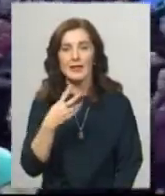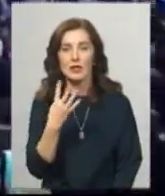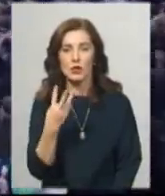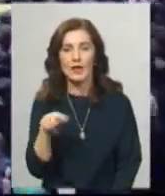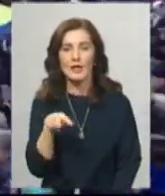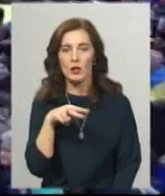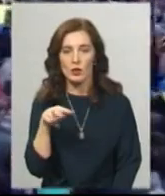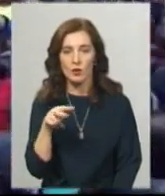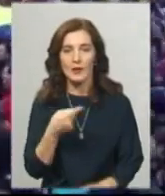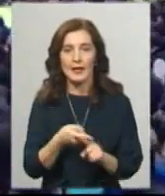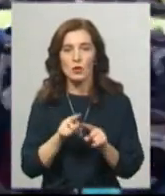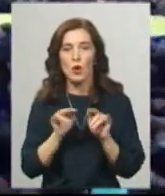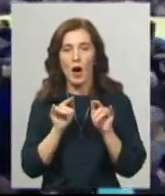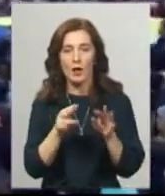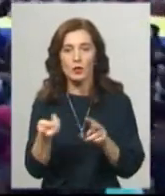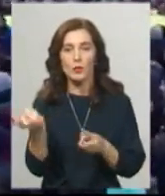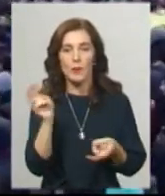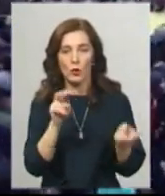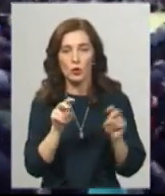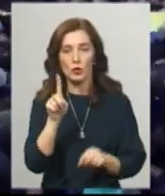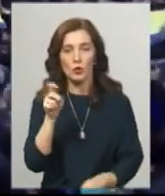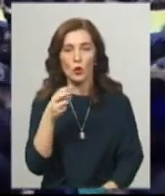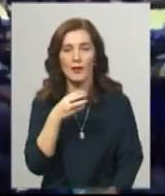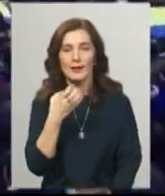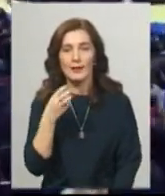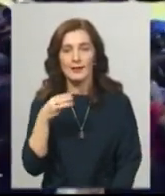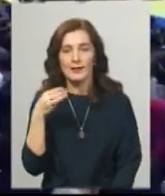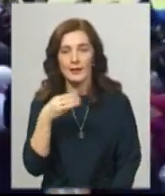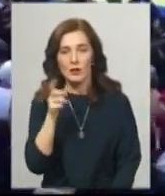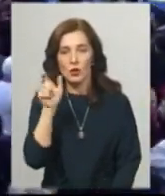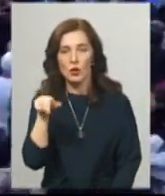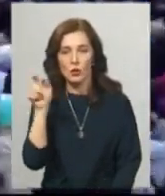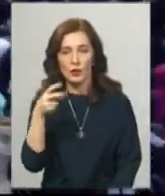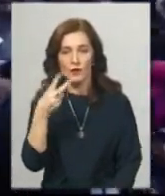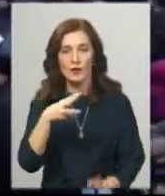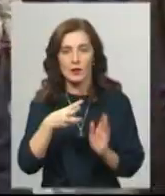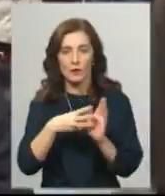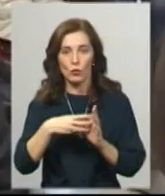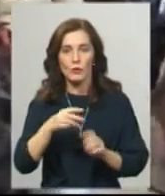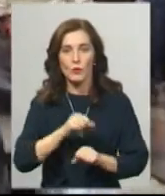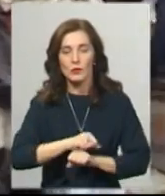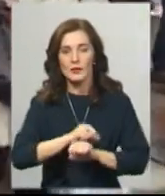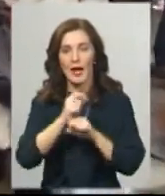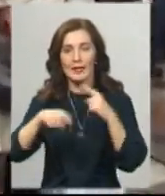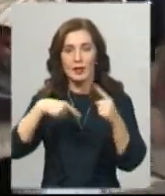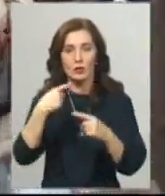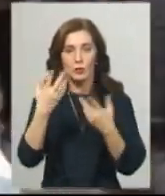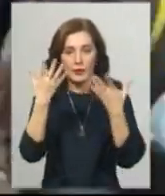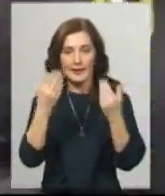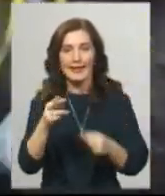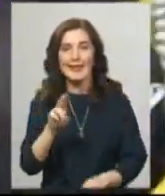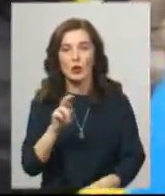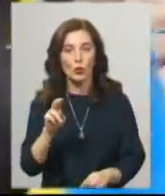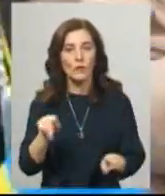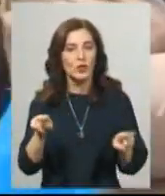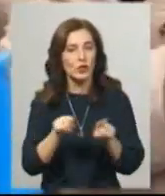Четвертого листопада на акцію вийшло вже близько 100 000 людей. 28-го студенти оголосили загальний страйк, а наступного дня Янукович так і не